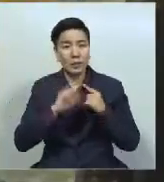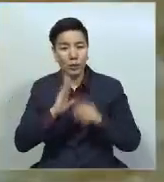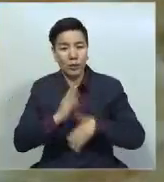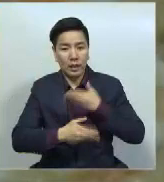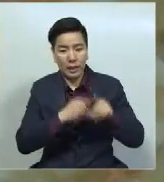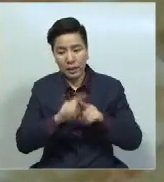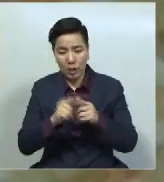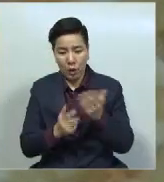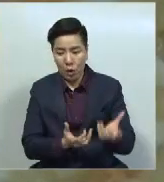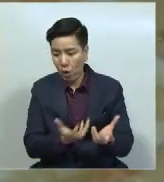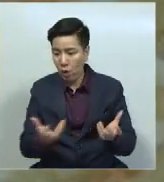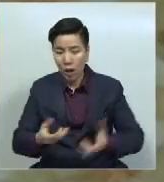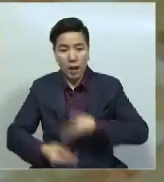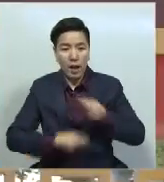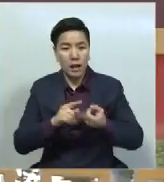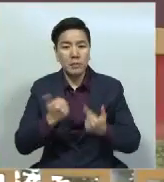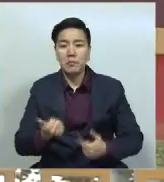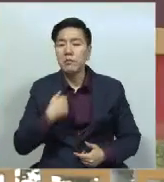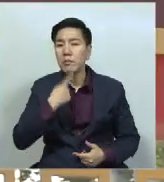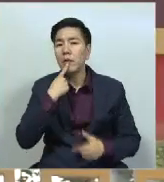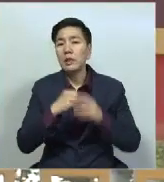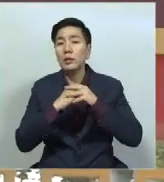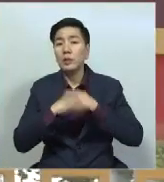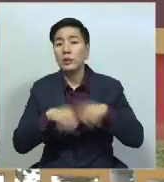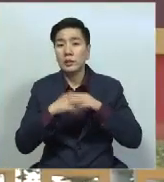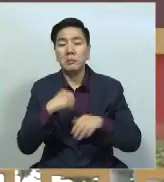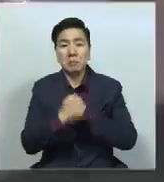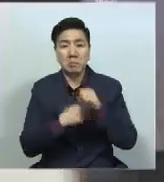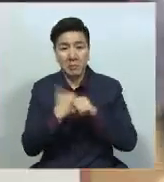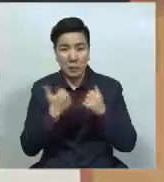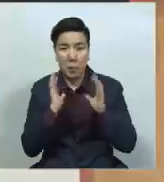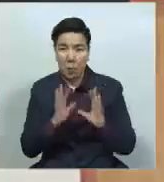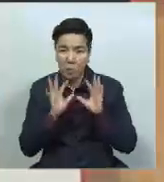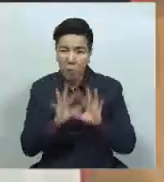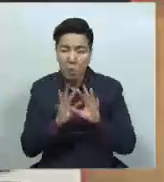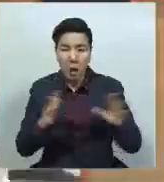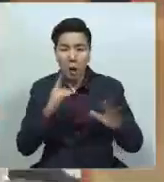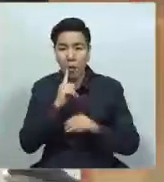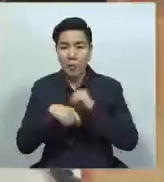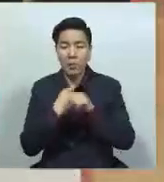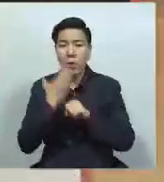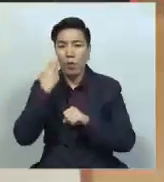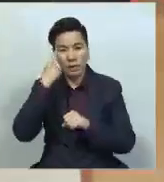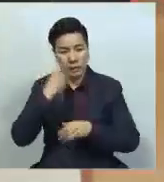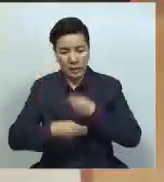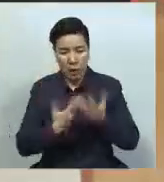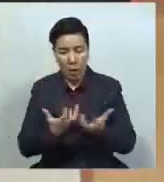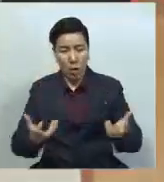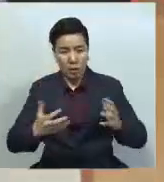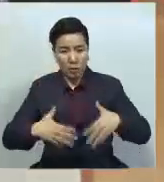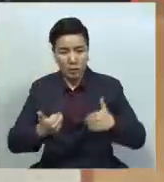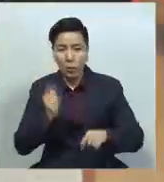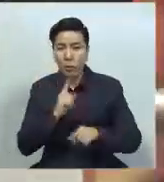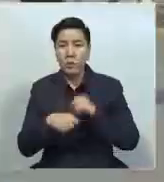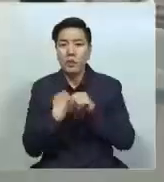พ่อค้าแม่ค้าที่นำสินค้ามาจำหน่ายต่างก็บอกว่าตรุษจีนปีนี้คึกคักกว่าปีที่ผ่านมาทำให้คาดว่าน่าจะขายสินค้าได้มากกว่